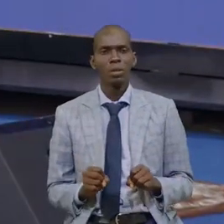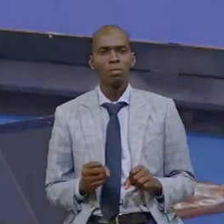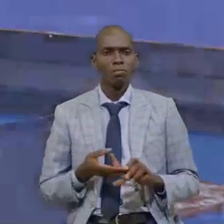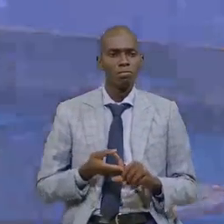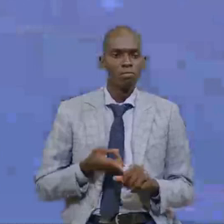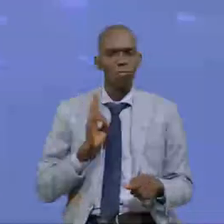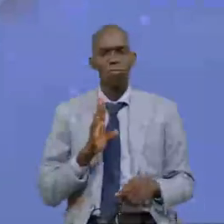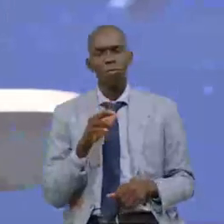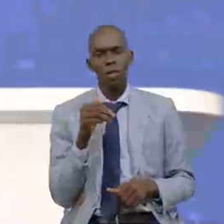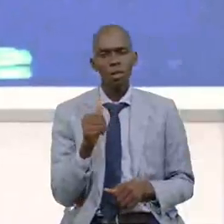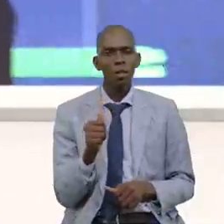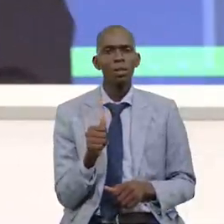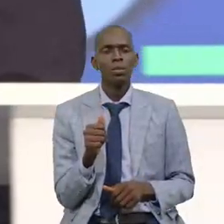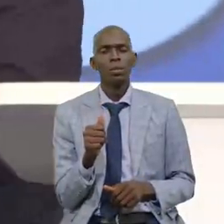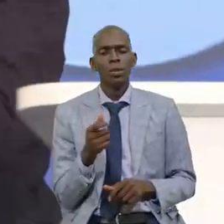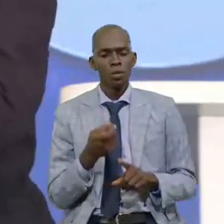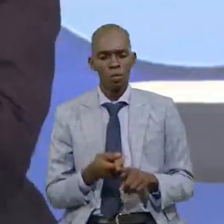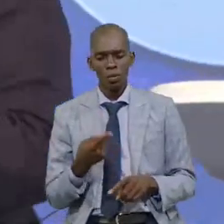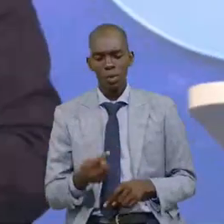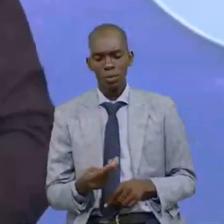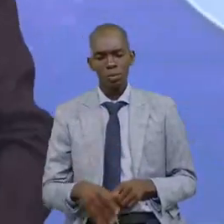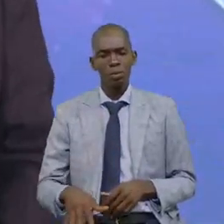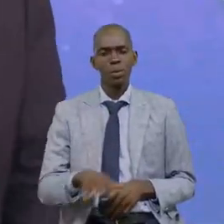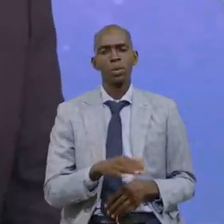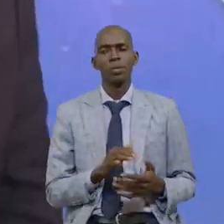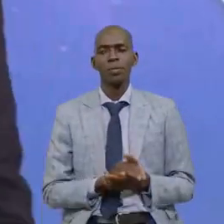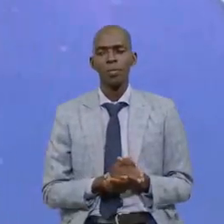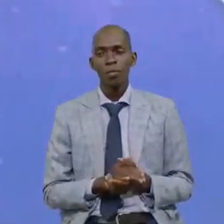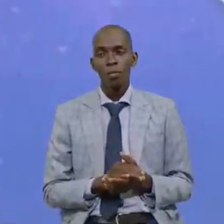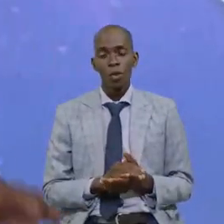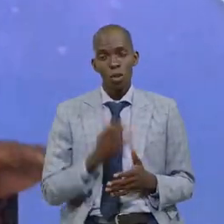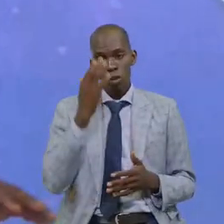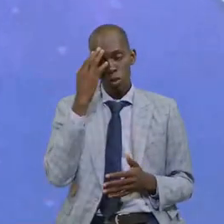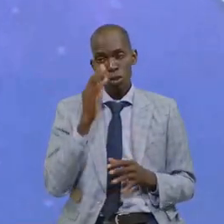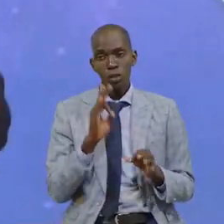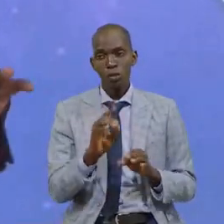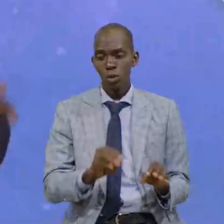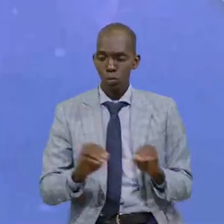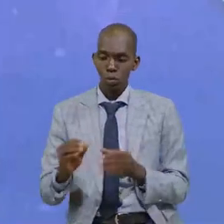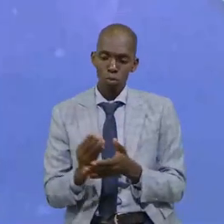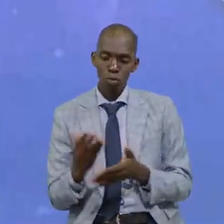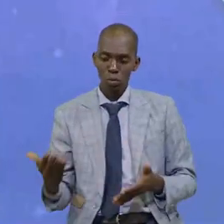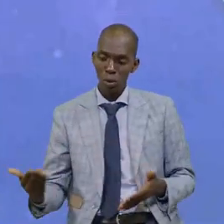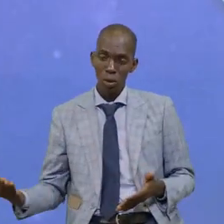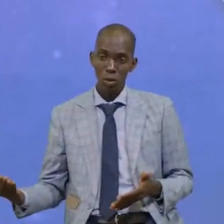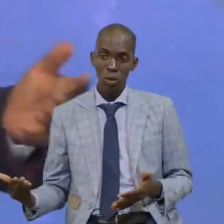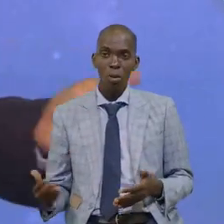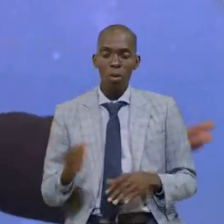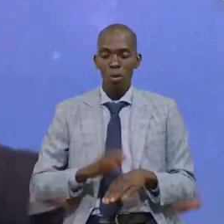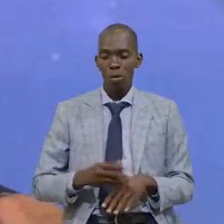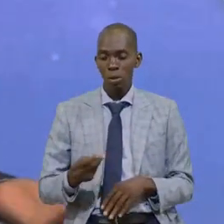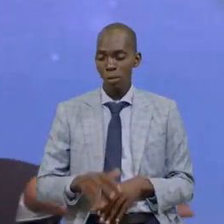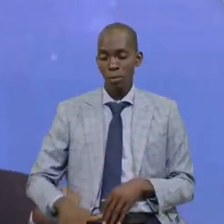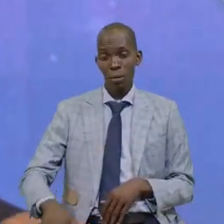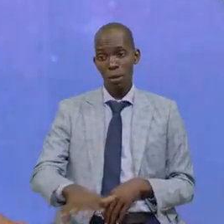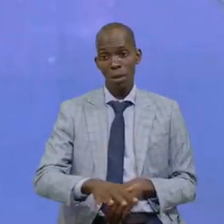ta poussière. Vous savez, si vous mettez un objet, quel que soit l'objet, vous